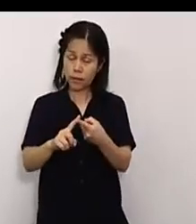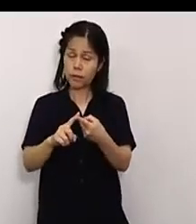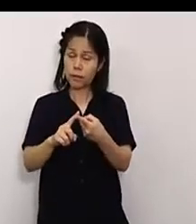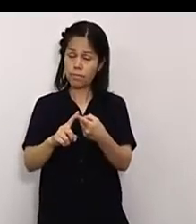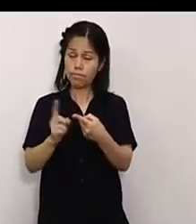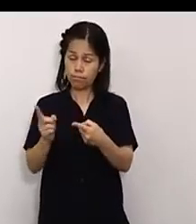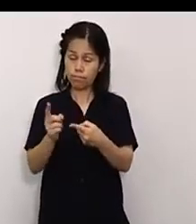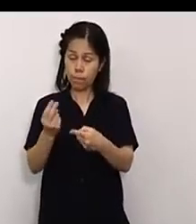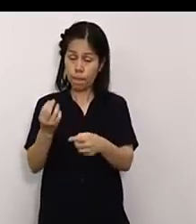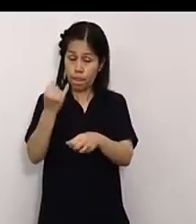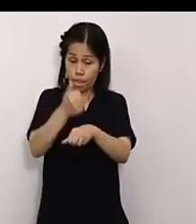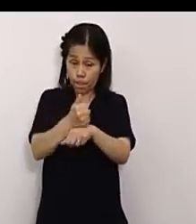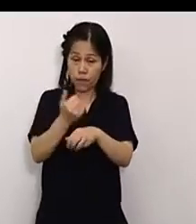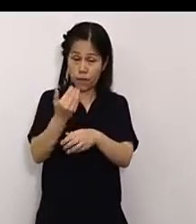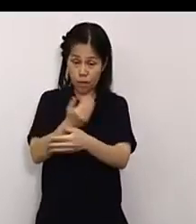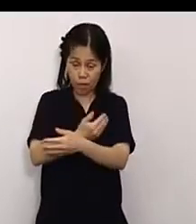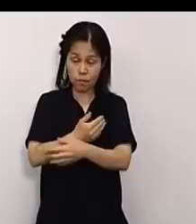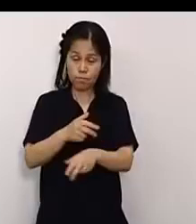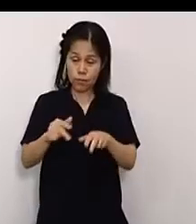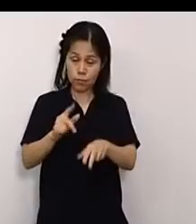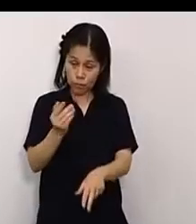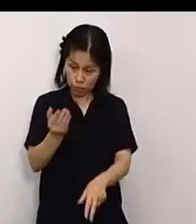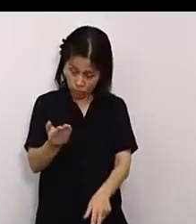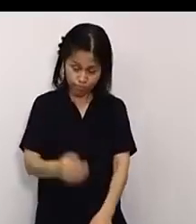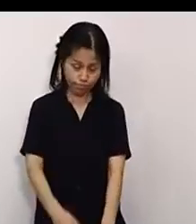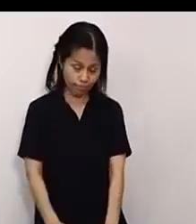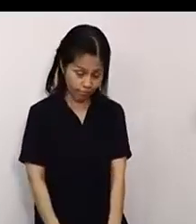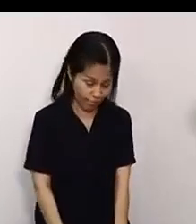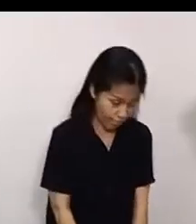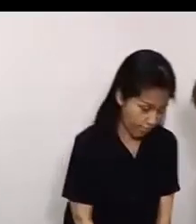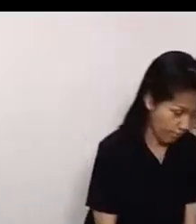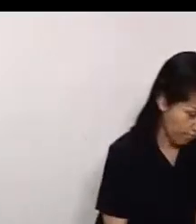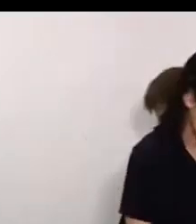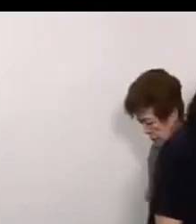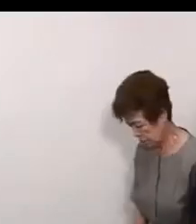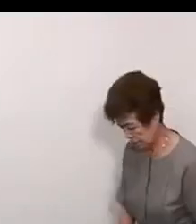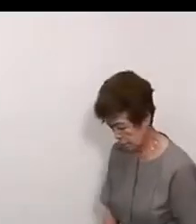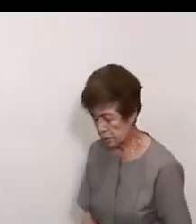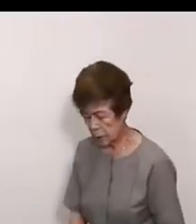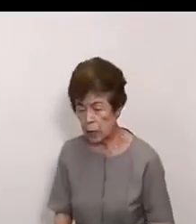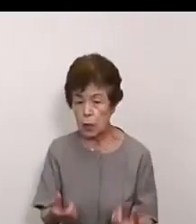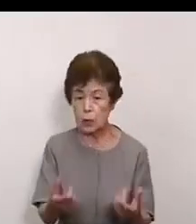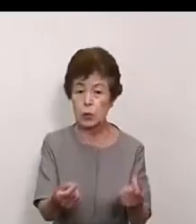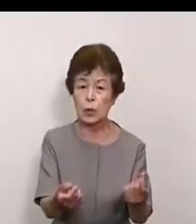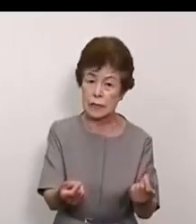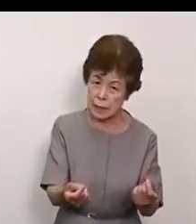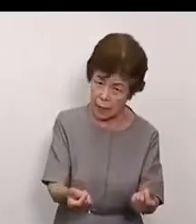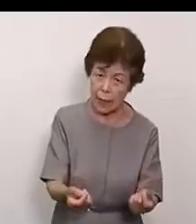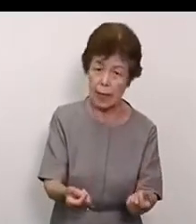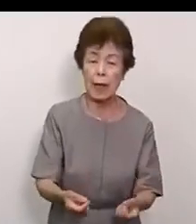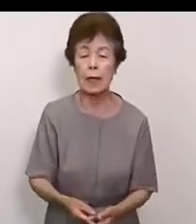事になられたらどんな施策で答えていきたいとお考えですか？ これはですね、